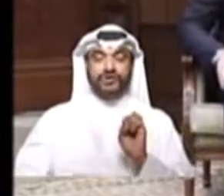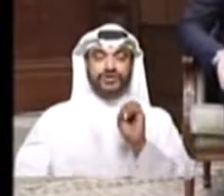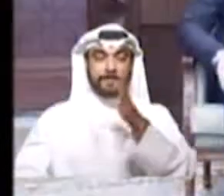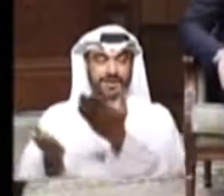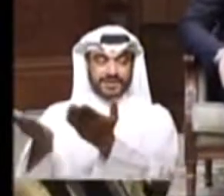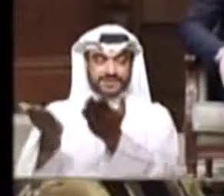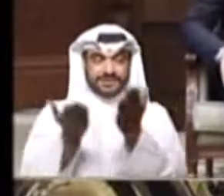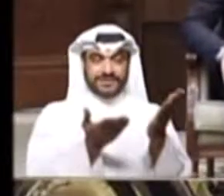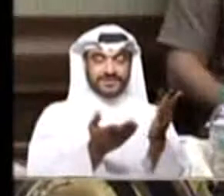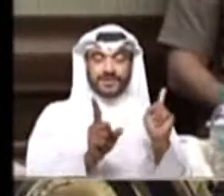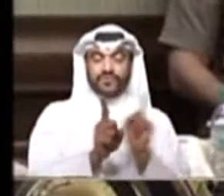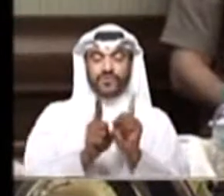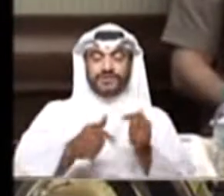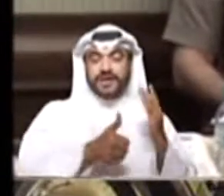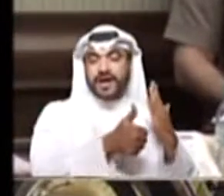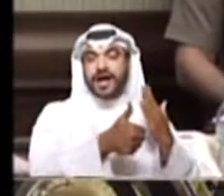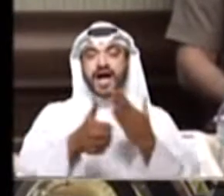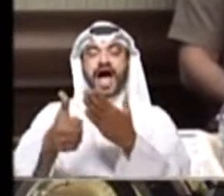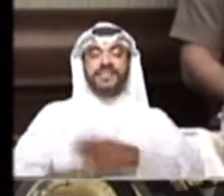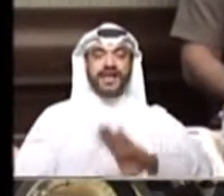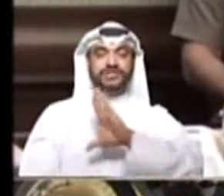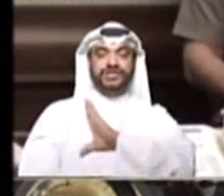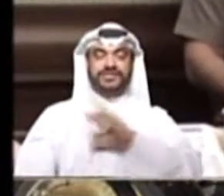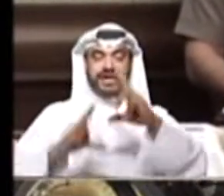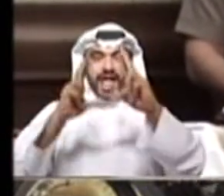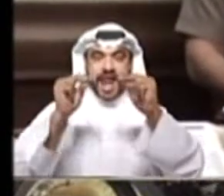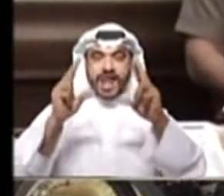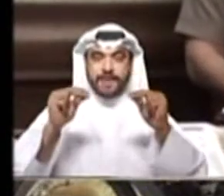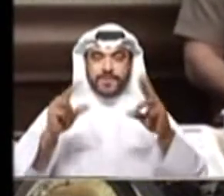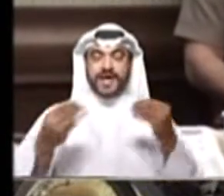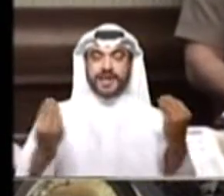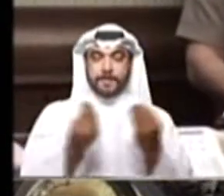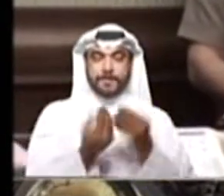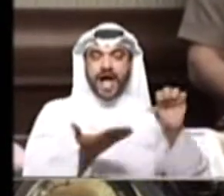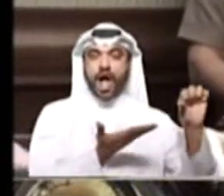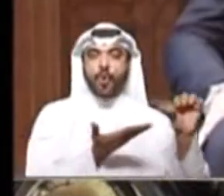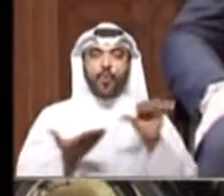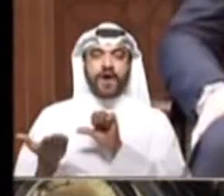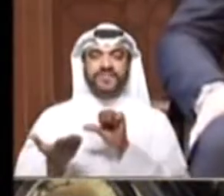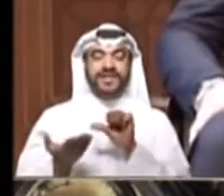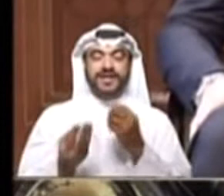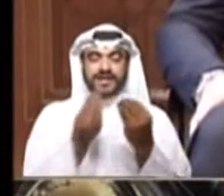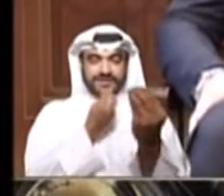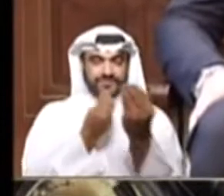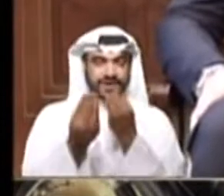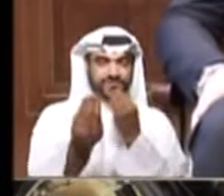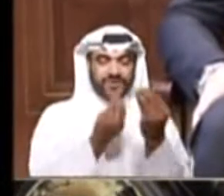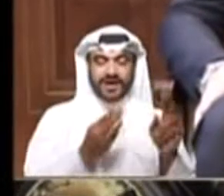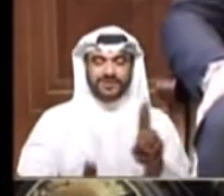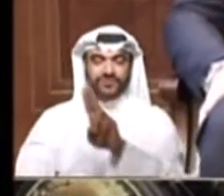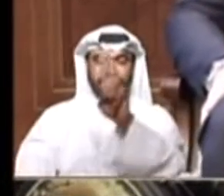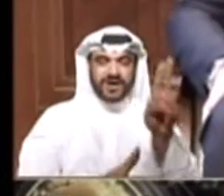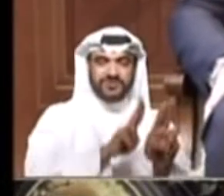اليوم قائد الجيش اللبناني العماد جوزيف عون والوفد المرافق له، حيث تم خلال اللقاء